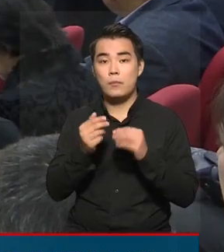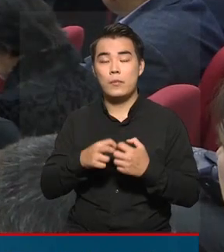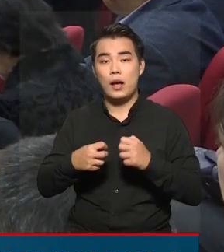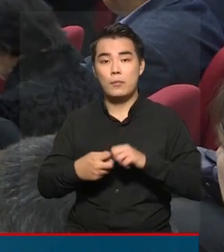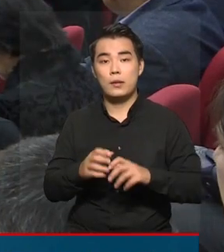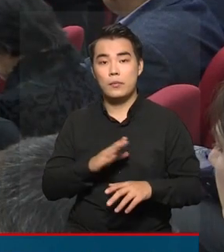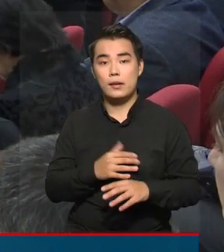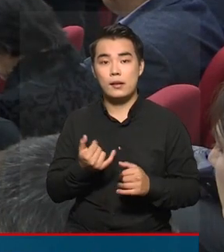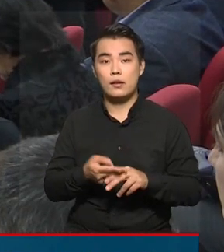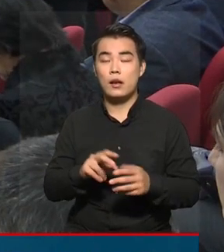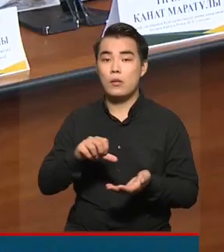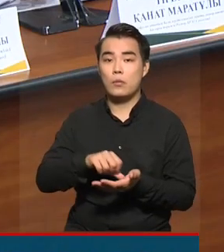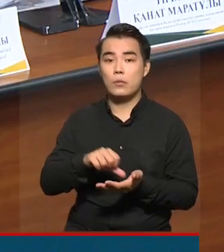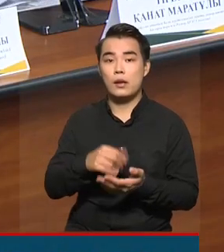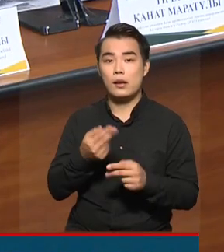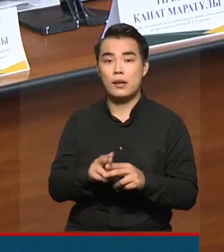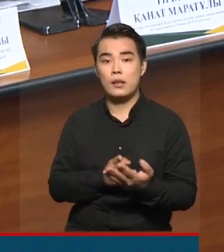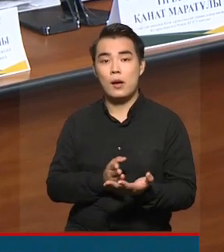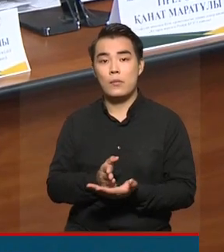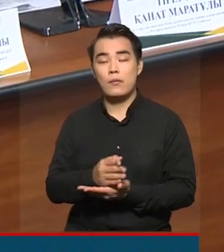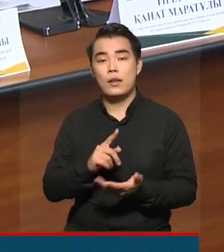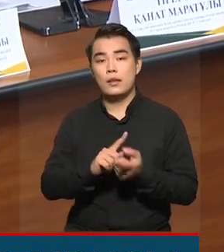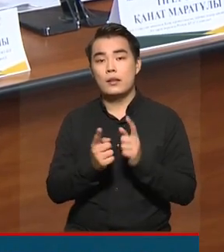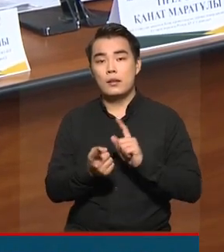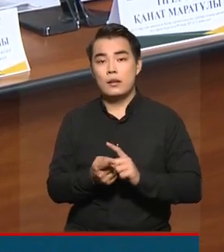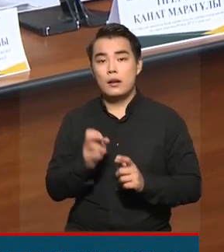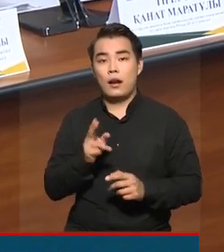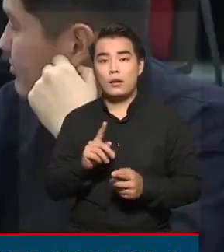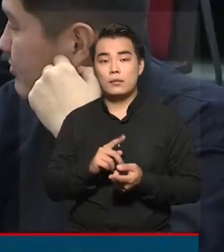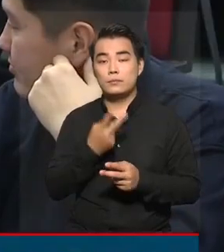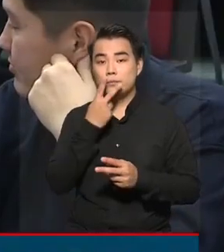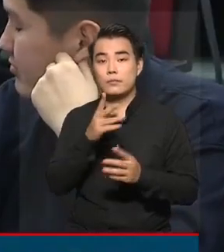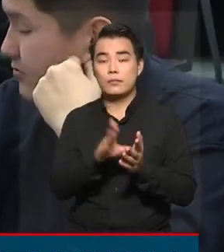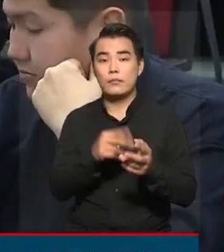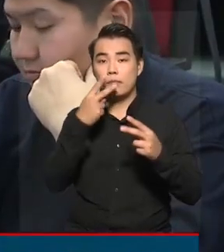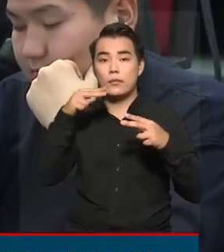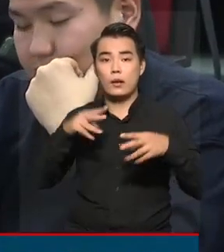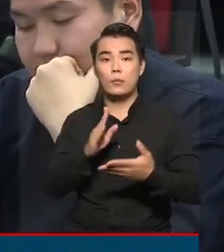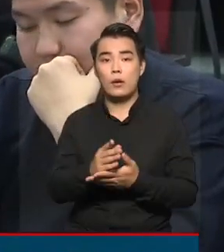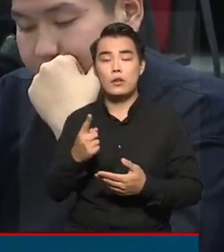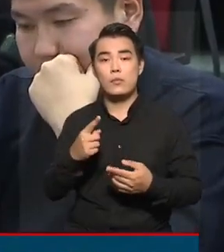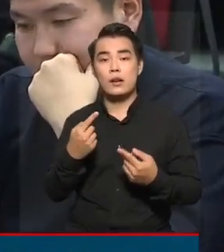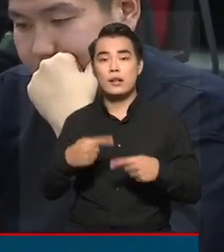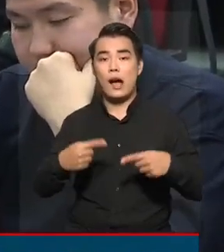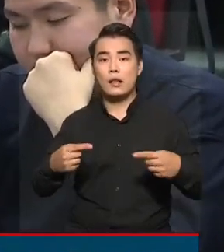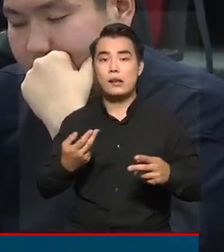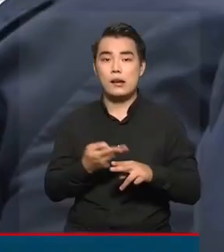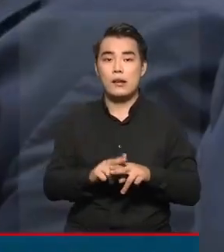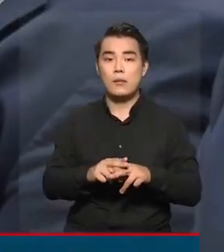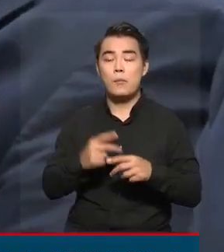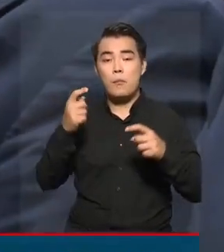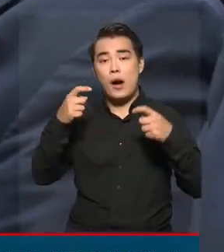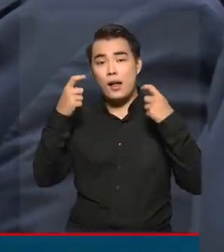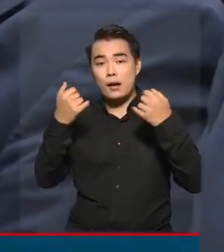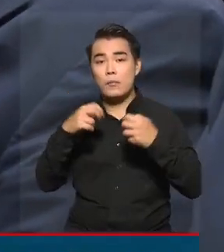проблемалар. Жиынға қатысушылар бұл бағыттағы реформаларды қайта қарау ұсынады. Себебі түрлі мал ауруларының